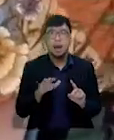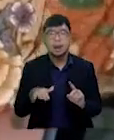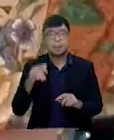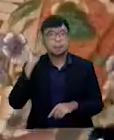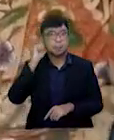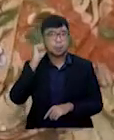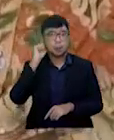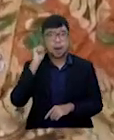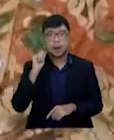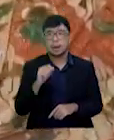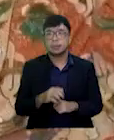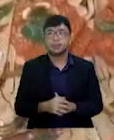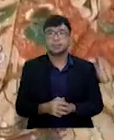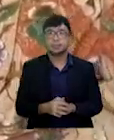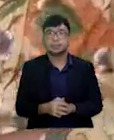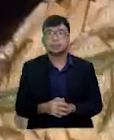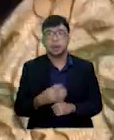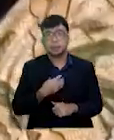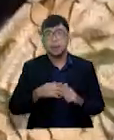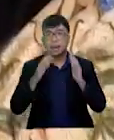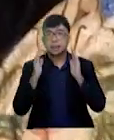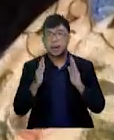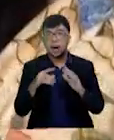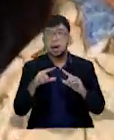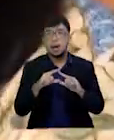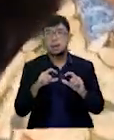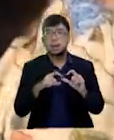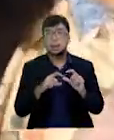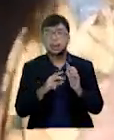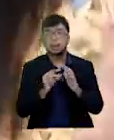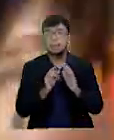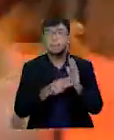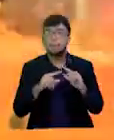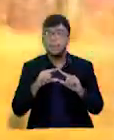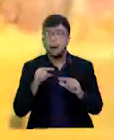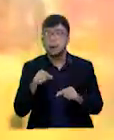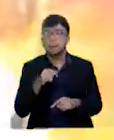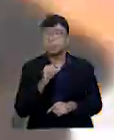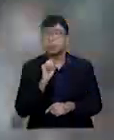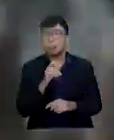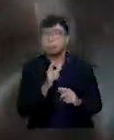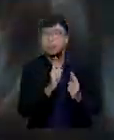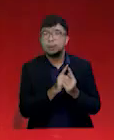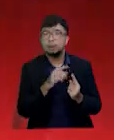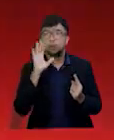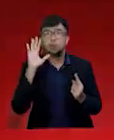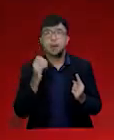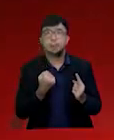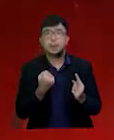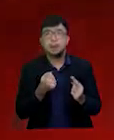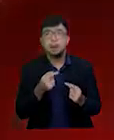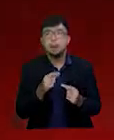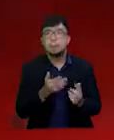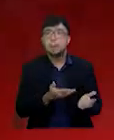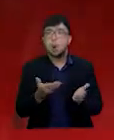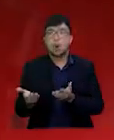Hanis Putri mengaku untuk menjenguk sang suami yang berada di Mako Brimob Kelapa Dua Depok Jawa Barat karena melanggar kode etik dalam penanganan